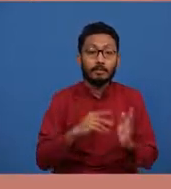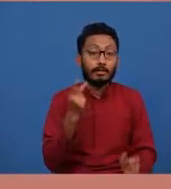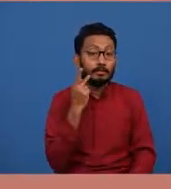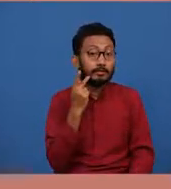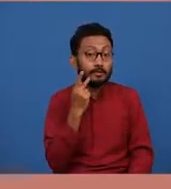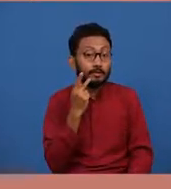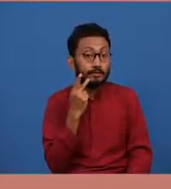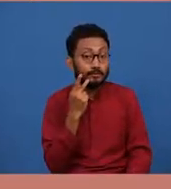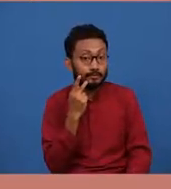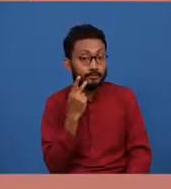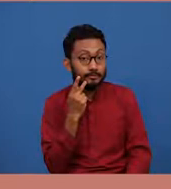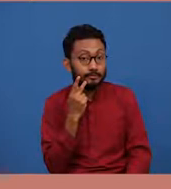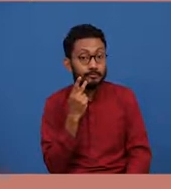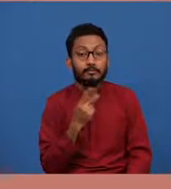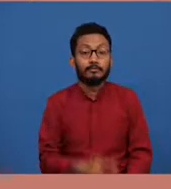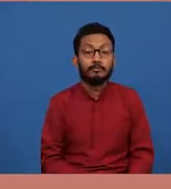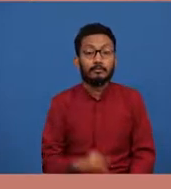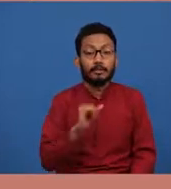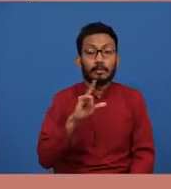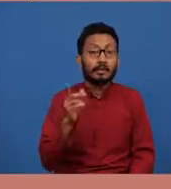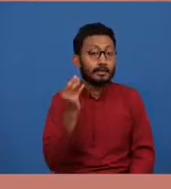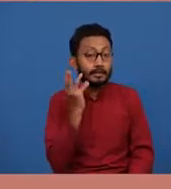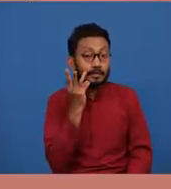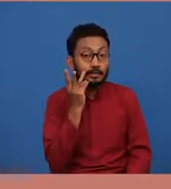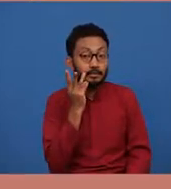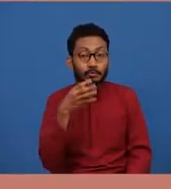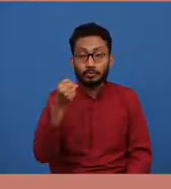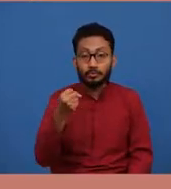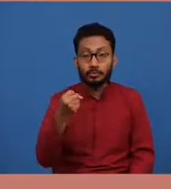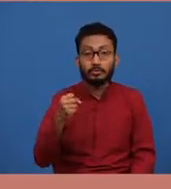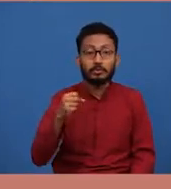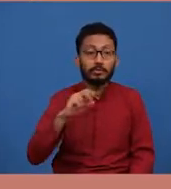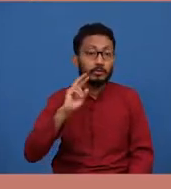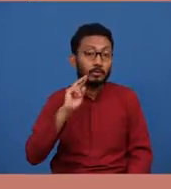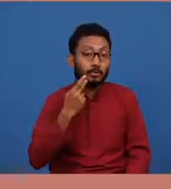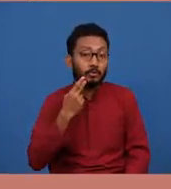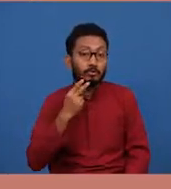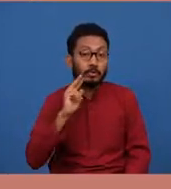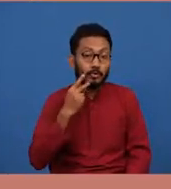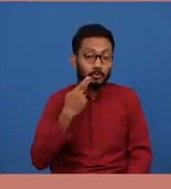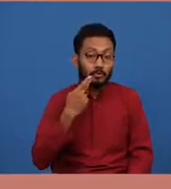nasi, susu dan sayur-sayuran.